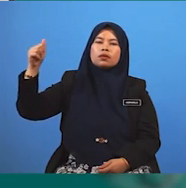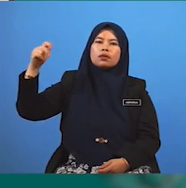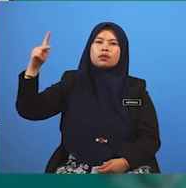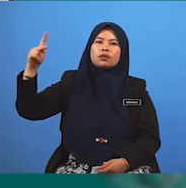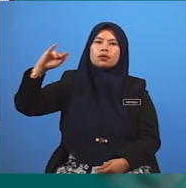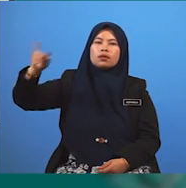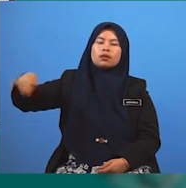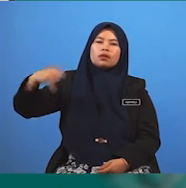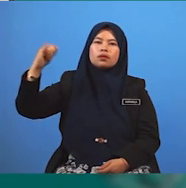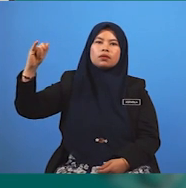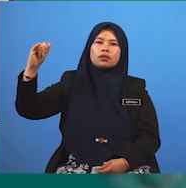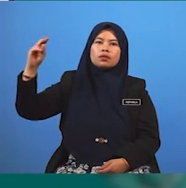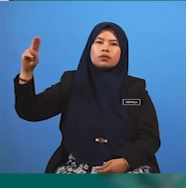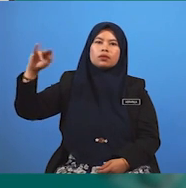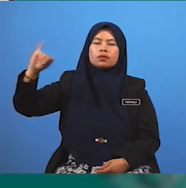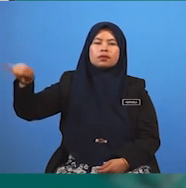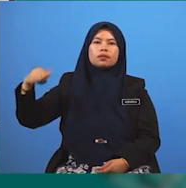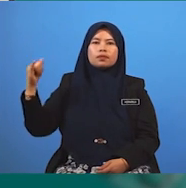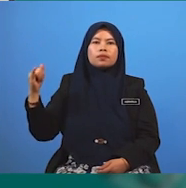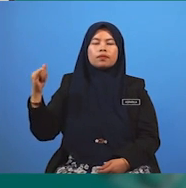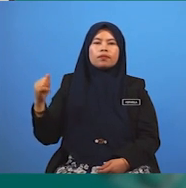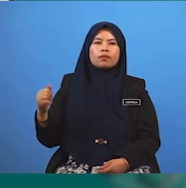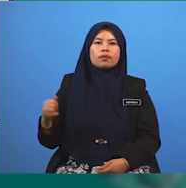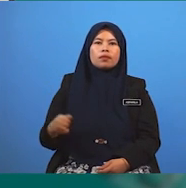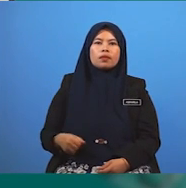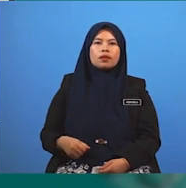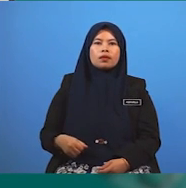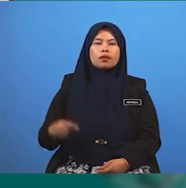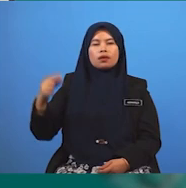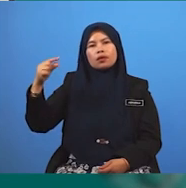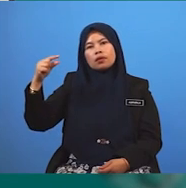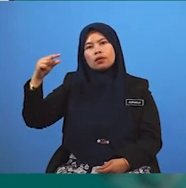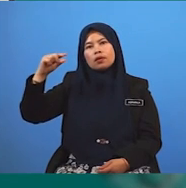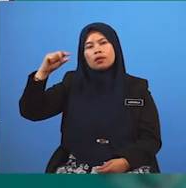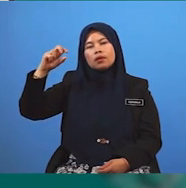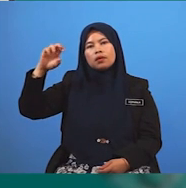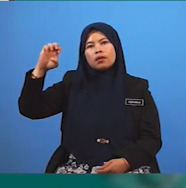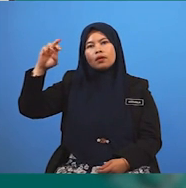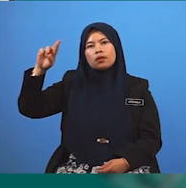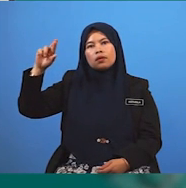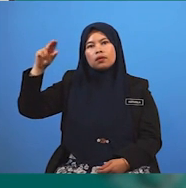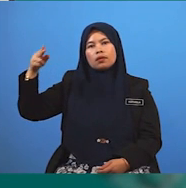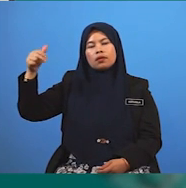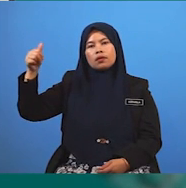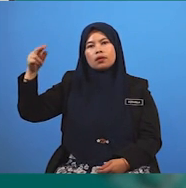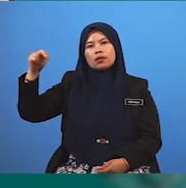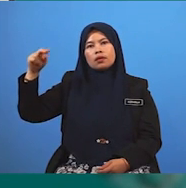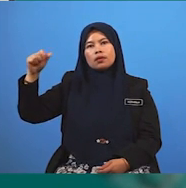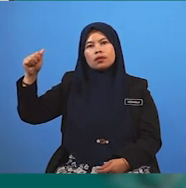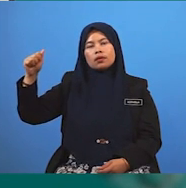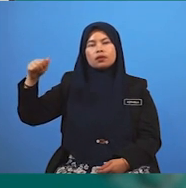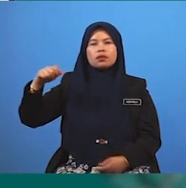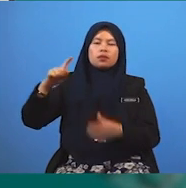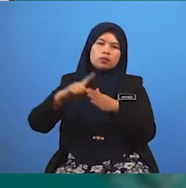3 kali gerhana bulan, iaitu di sebelah timur, sekali di sebelah barat, dan sekali di semenanjung tanah